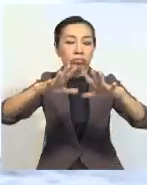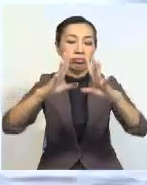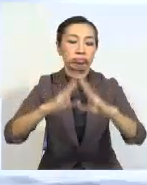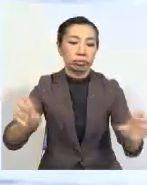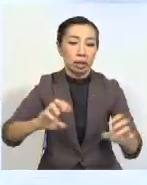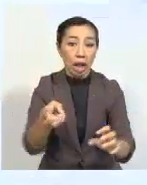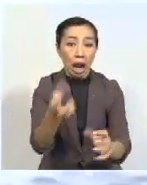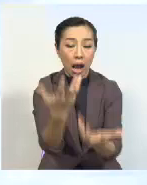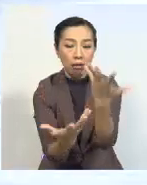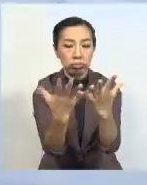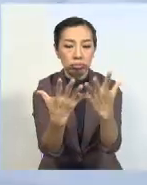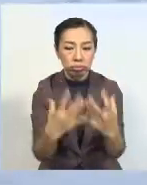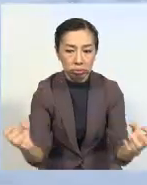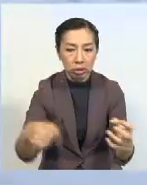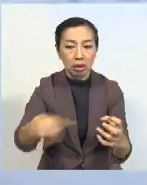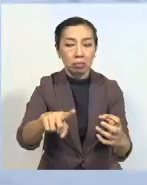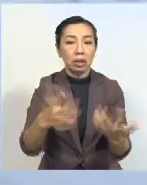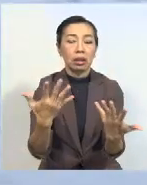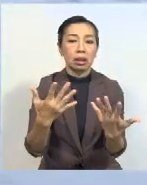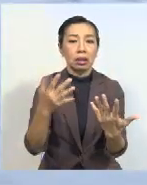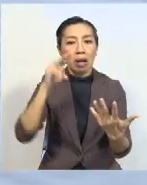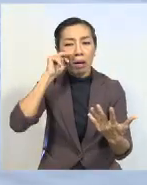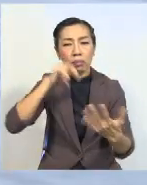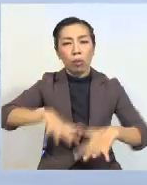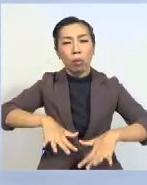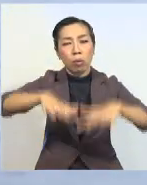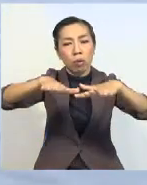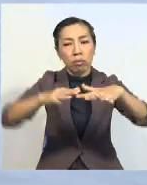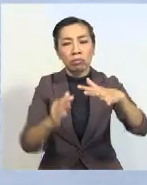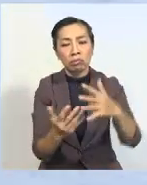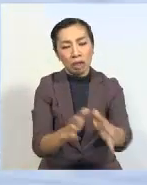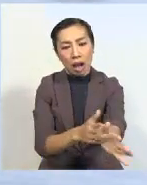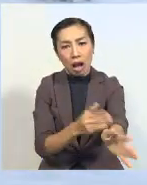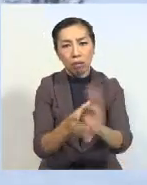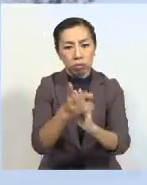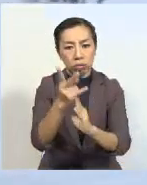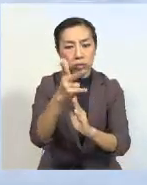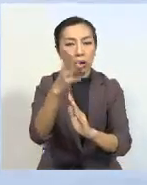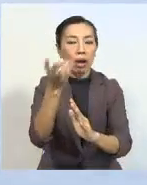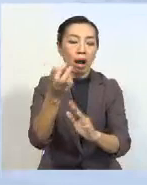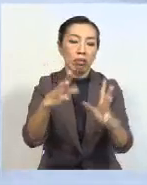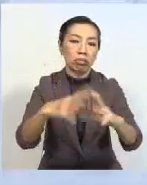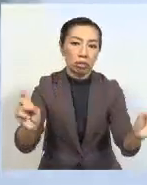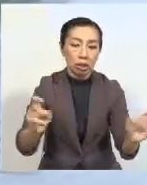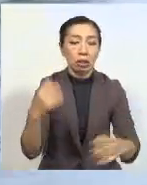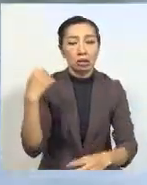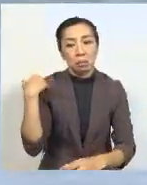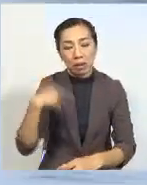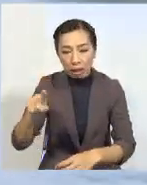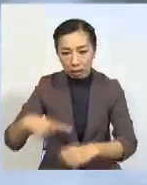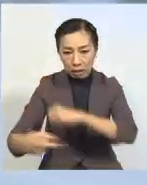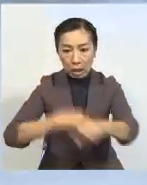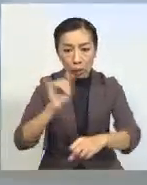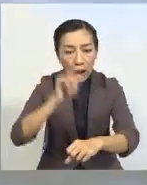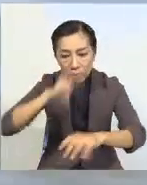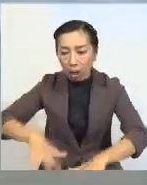นข้าวเน่าเสียบางแห่งยืนต้นตายเพราะว่าถูกน้ำท่วมนานหลายสัปดาห์บางแปลงก็เก็บเกี่ยวไม่ทันค่ะโดยวันนี้นะ